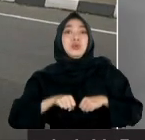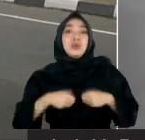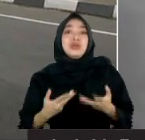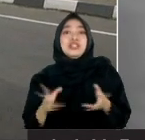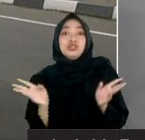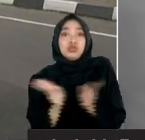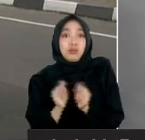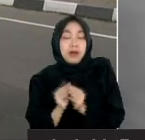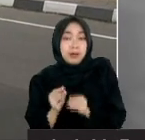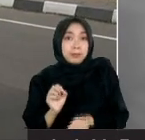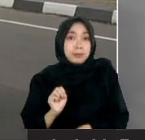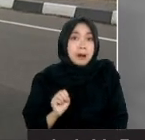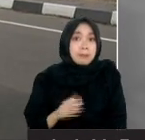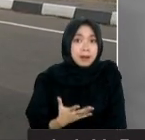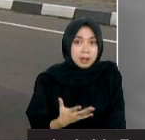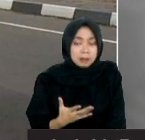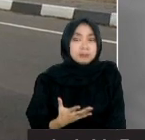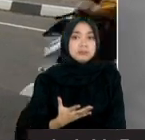adanya